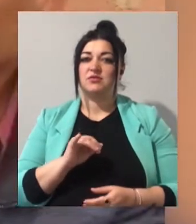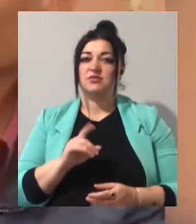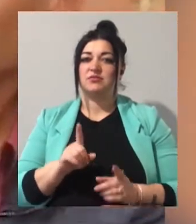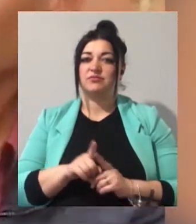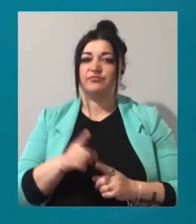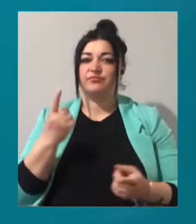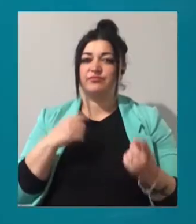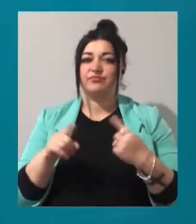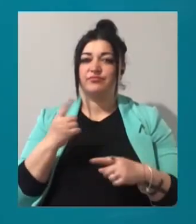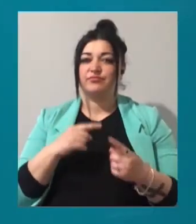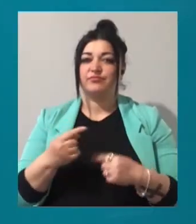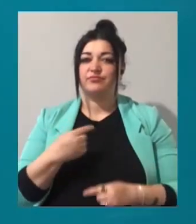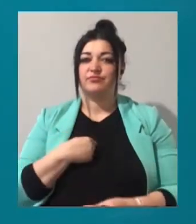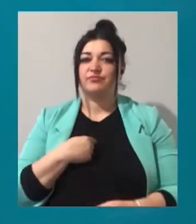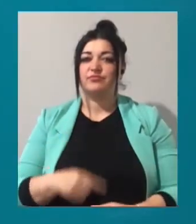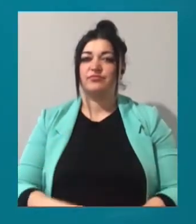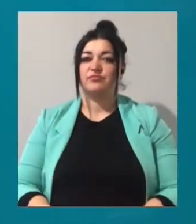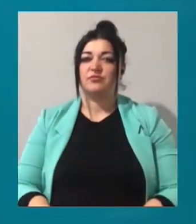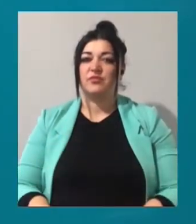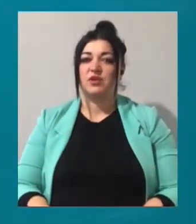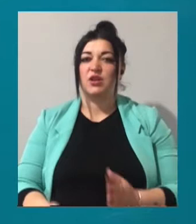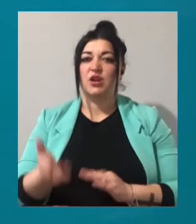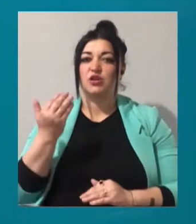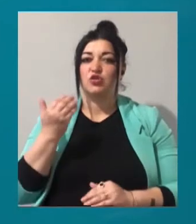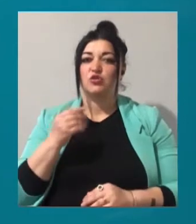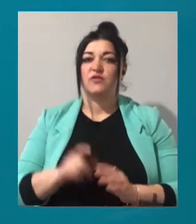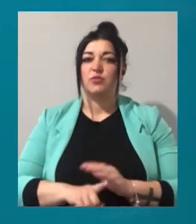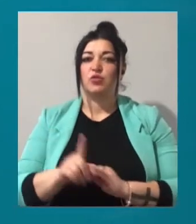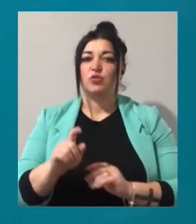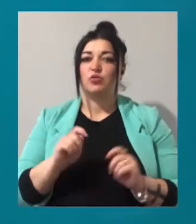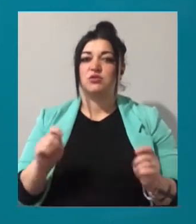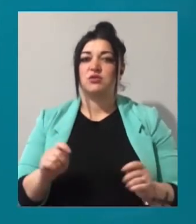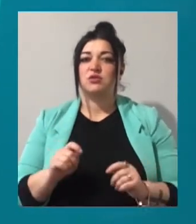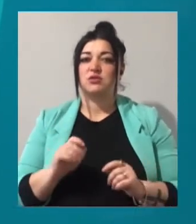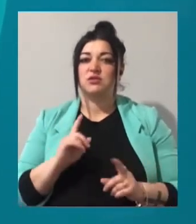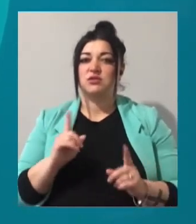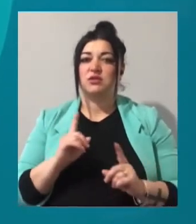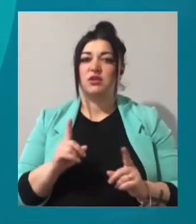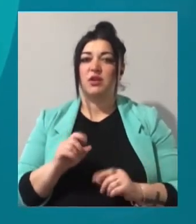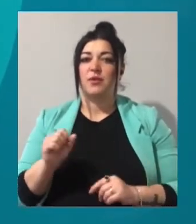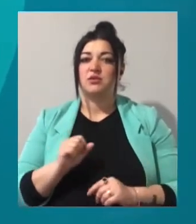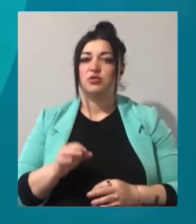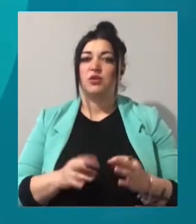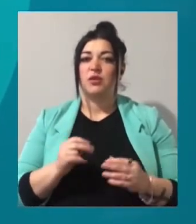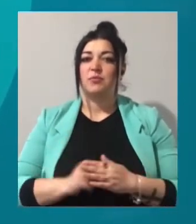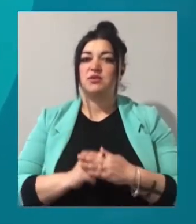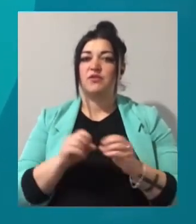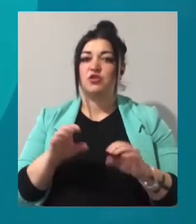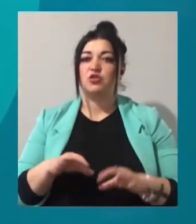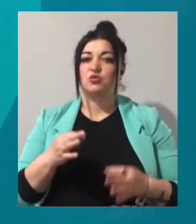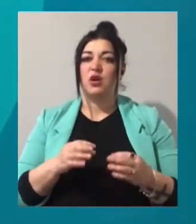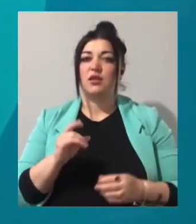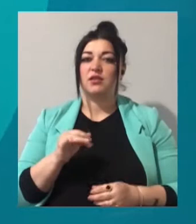ніхто б не був. Раніше відбулося засідання апеляційного суду. На підставі рішення суддів Андрія Хаєцького на поруки